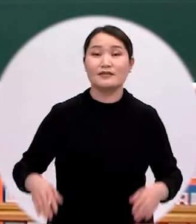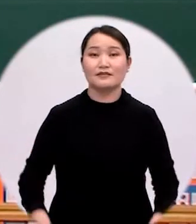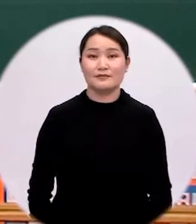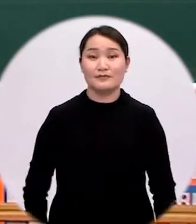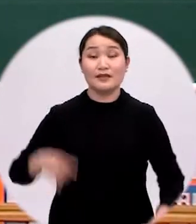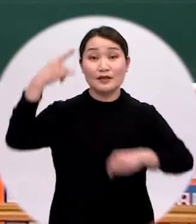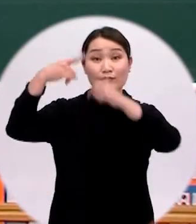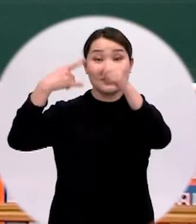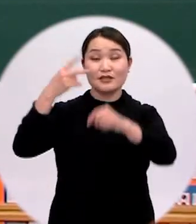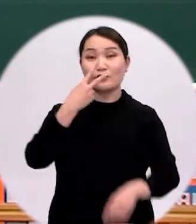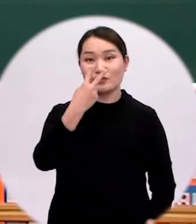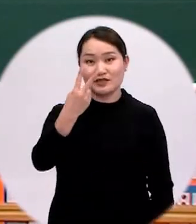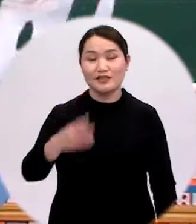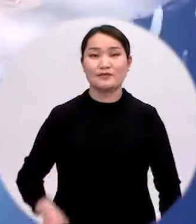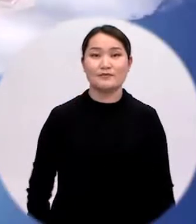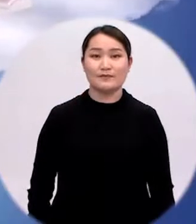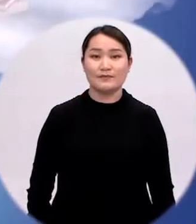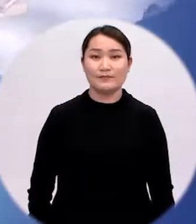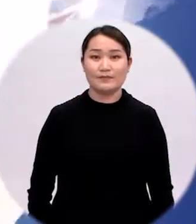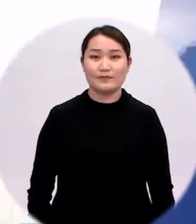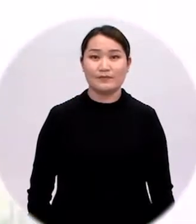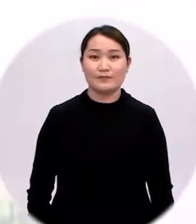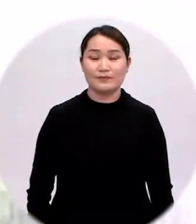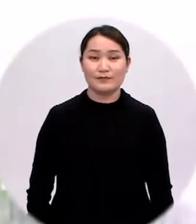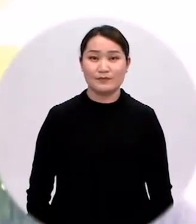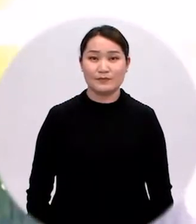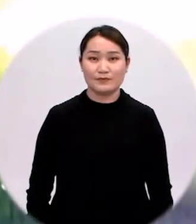За, нэг мэдчлэг үзье бүгдээрээ.